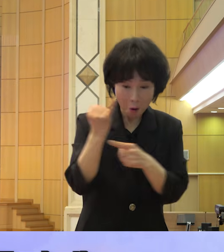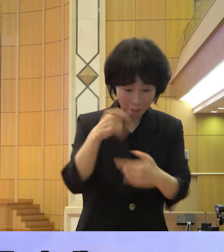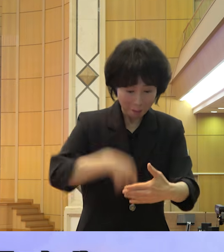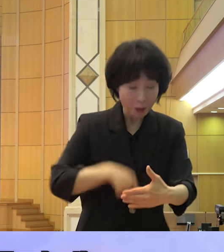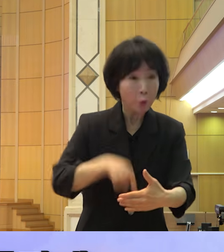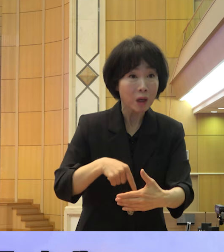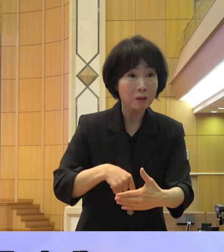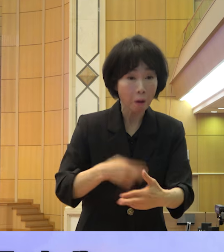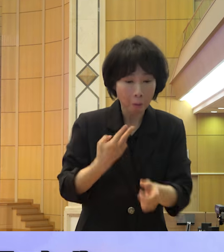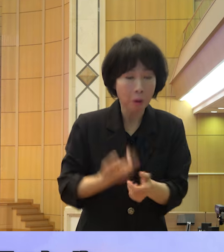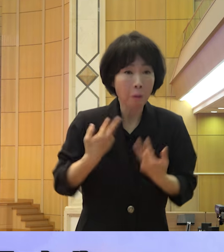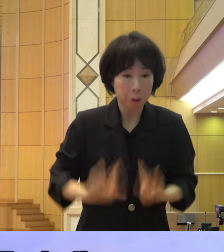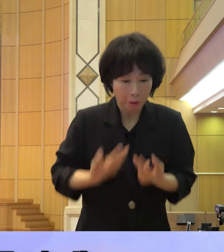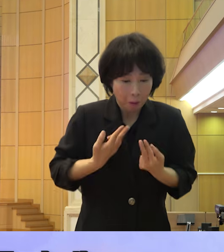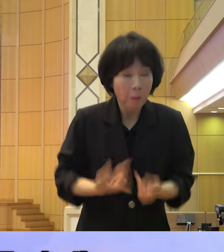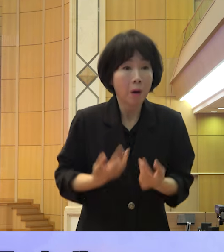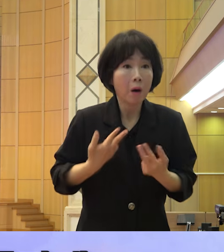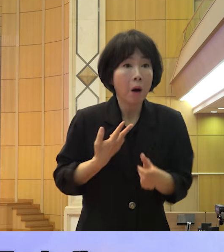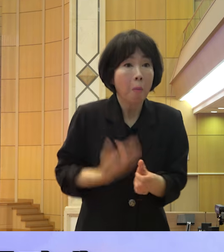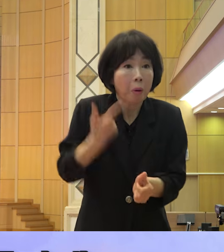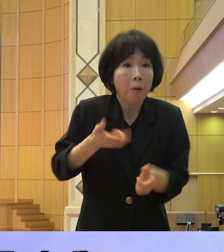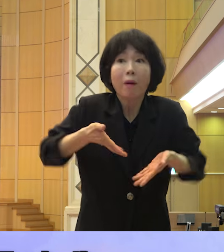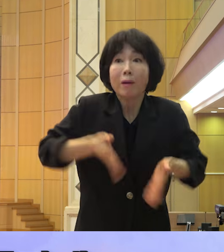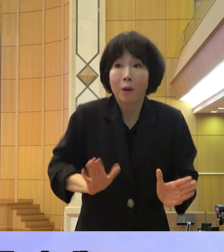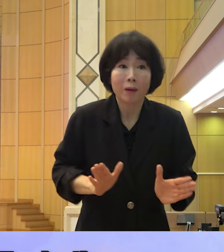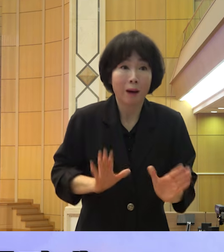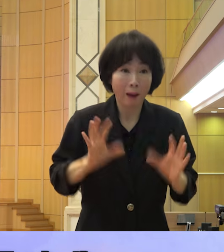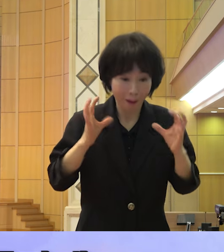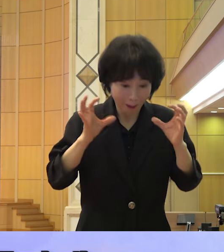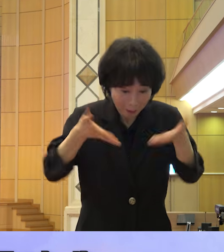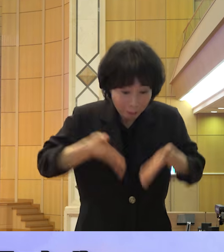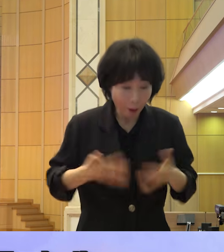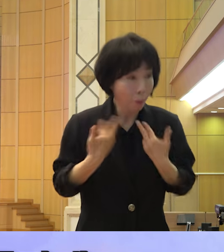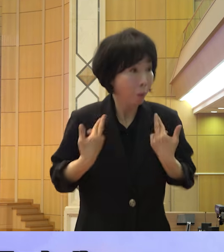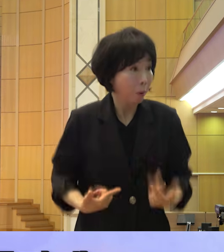벌거벗고 나왔은즉, 어느 누구나 어머니 뱃속에서 나왔지